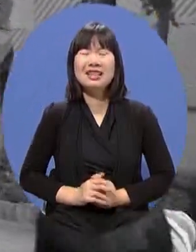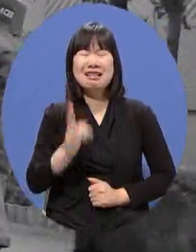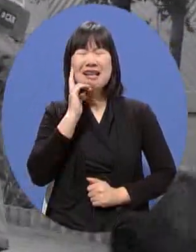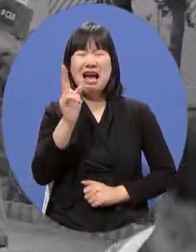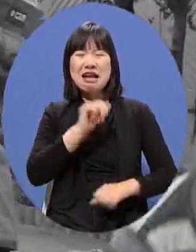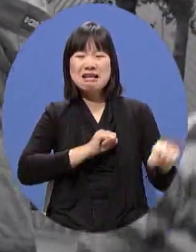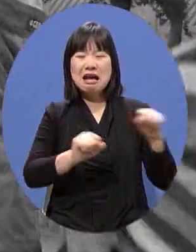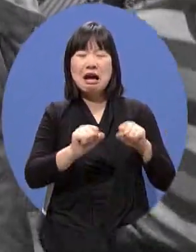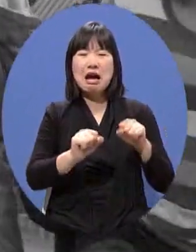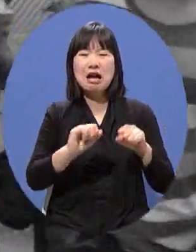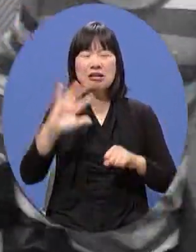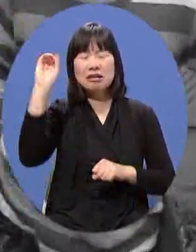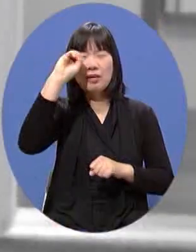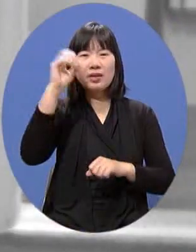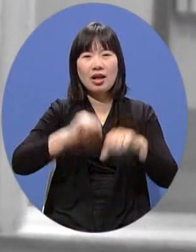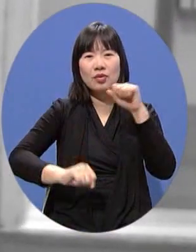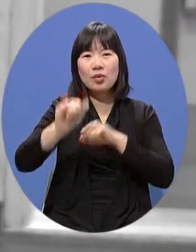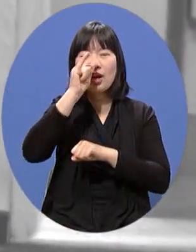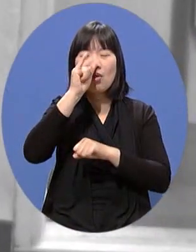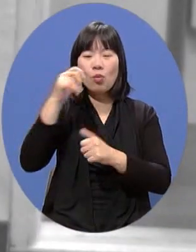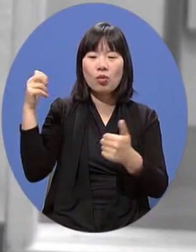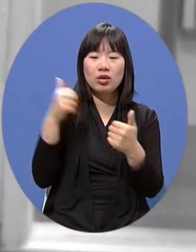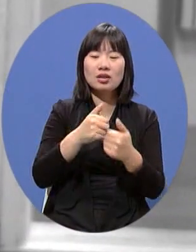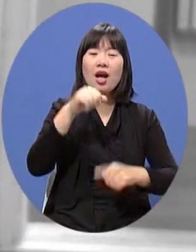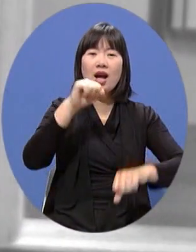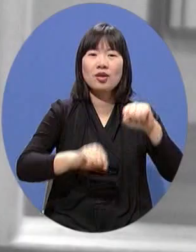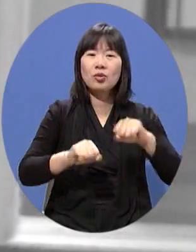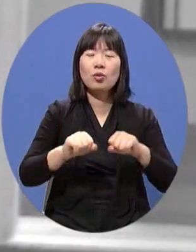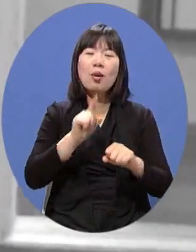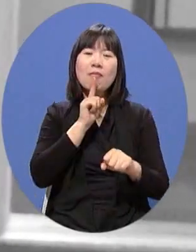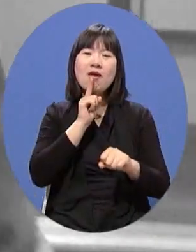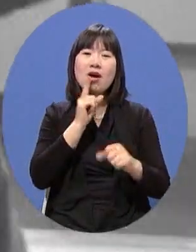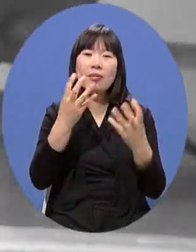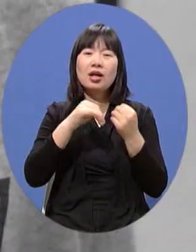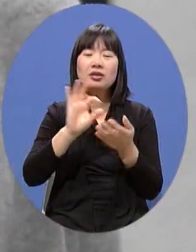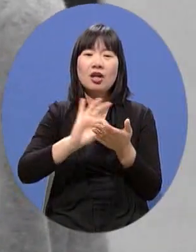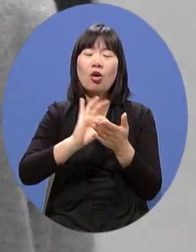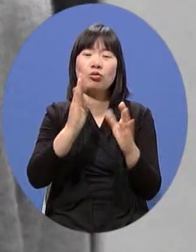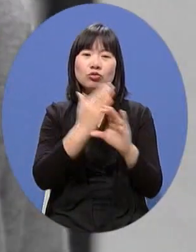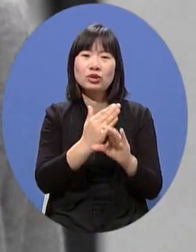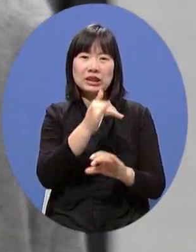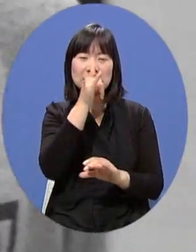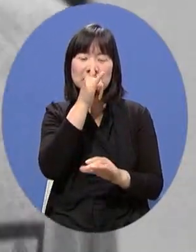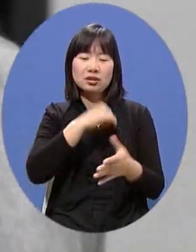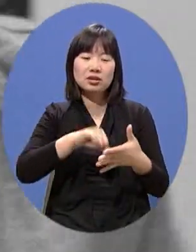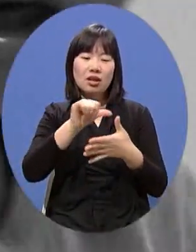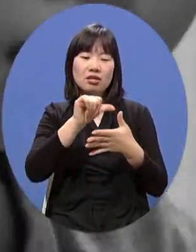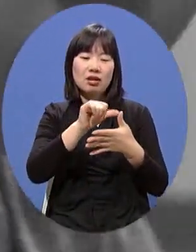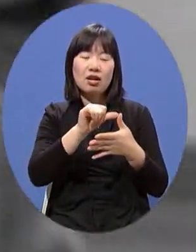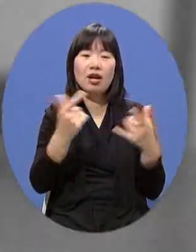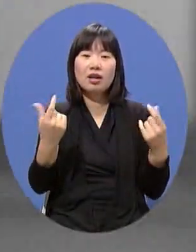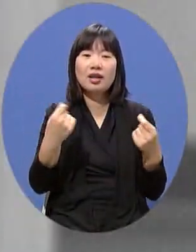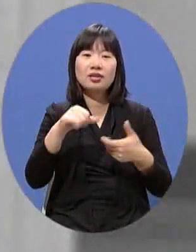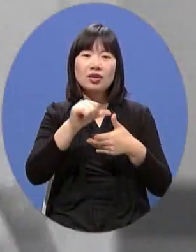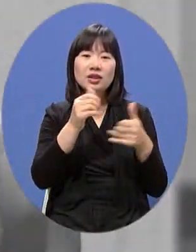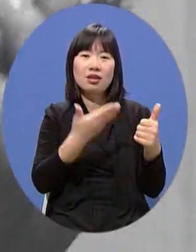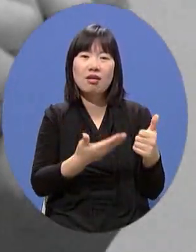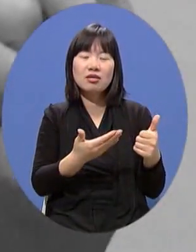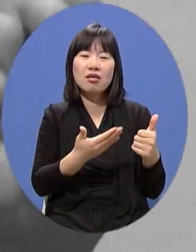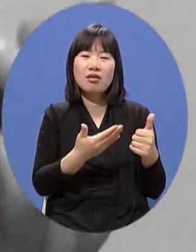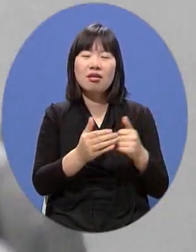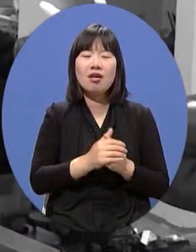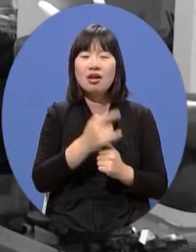과격하고 충동적이며 공격적인 행동과 말을 많이 하는 서진이. 그런 서진이에게 근거